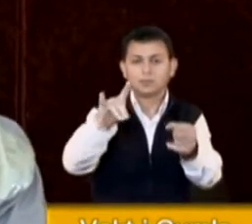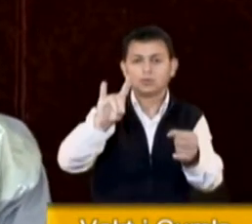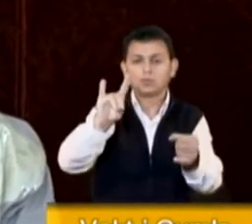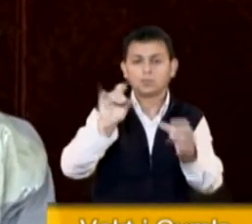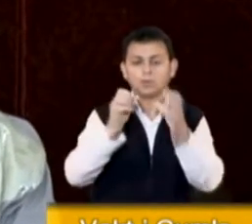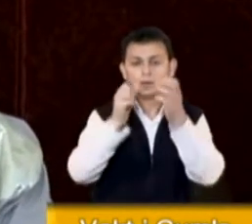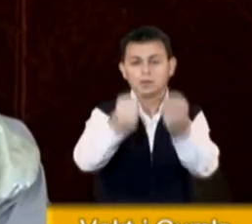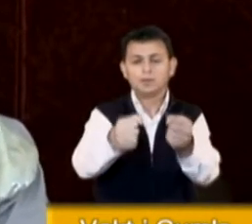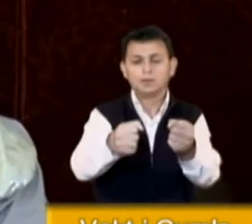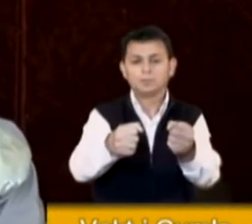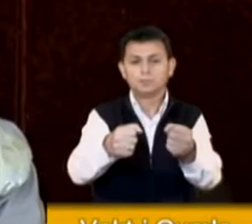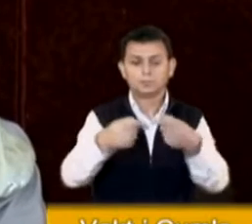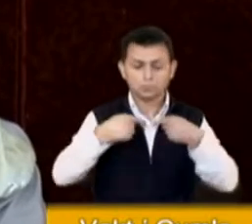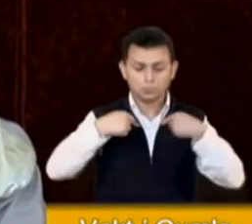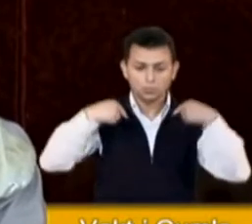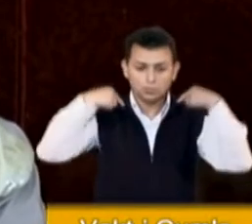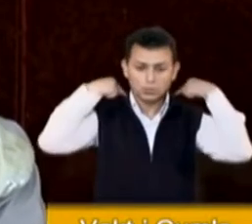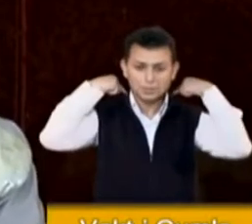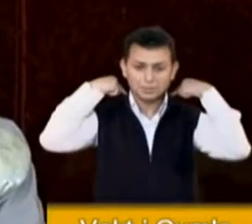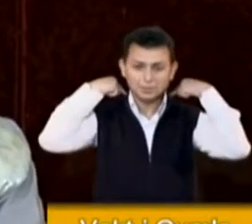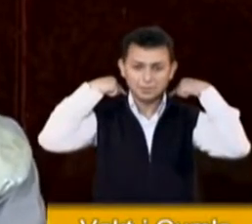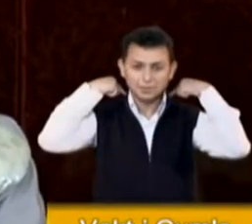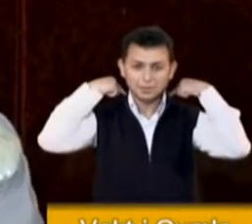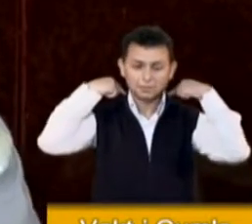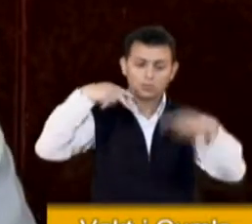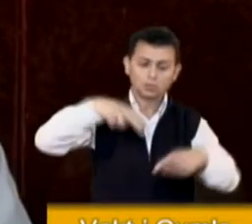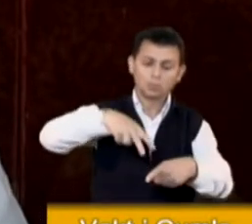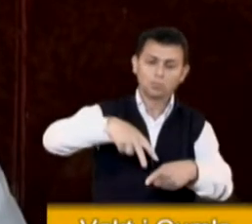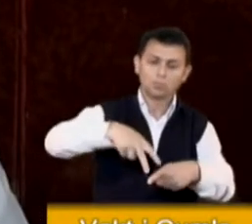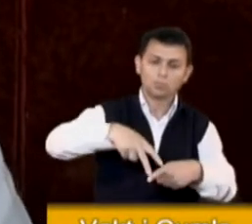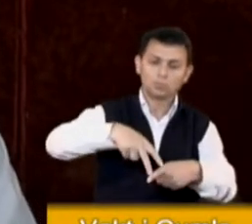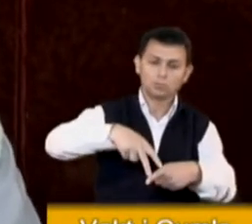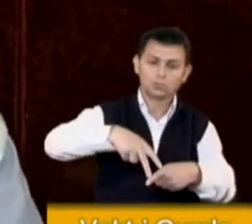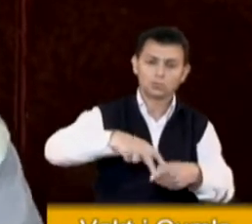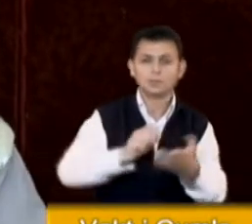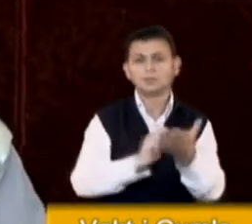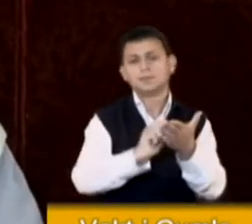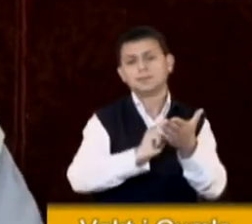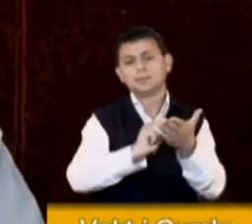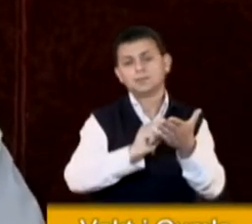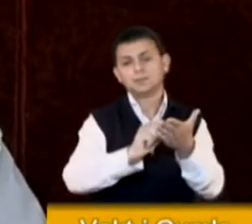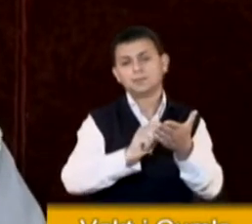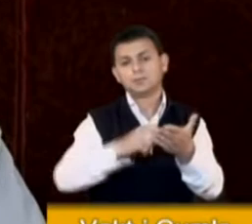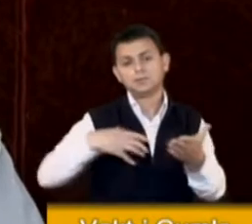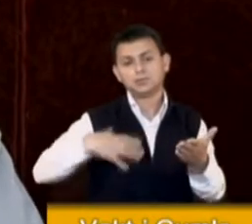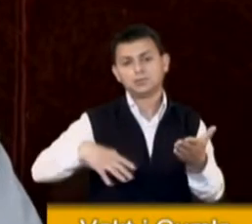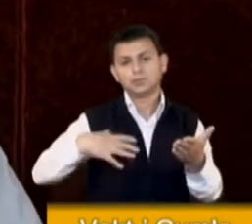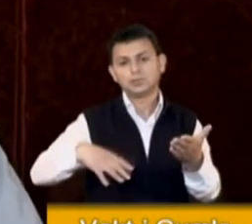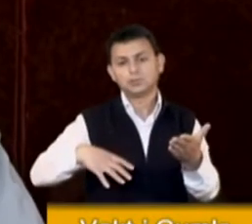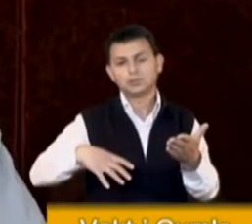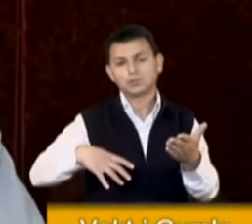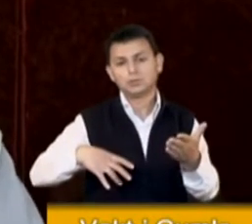yazdırmaya gelmiş muhterem sular. Boğazına takayım da tavşanları iyi yakalasın, iyi koşsun, suratlı koşsun diye. O da yazmış, bir şeyler vermiş.